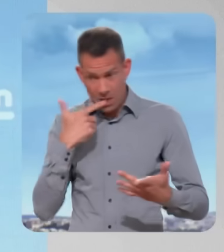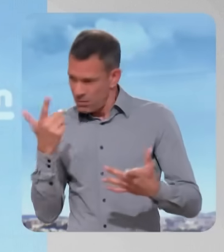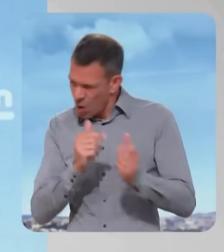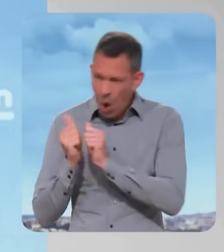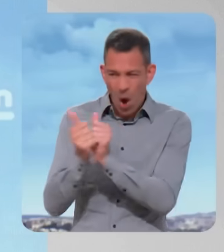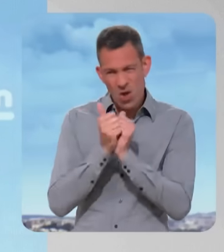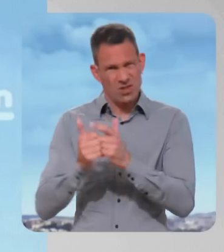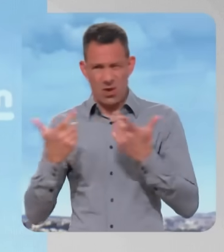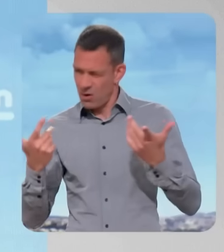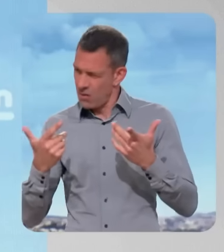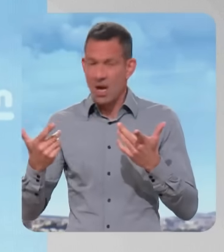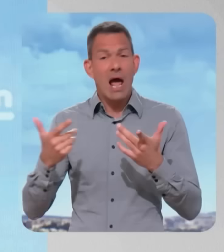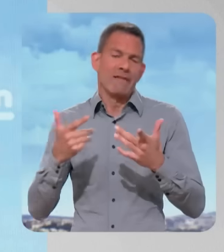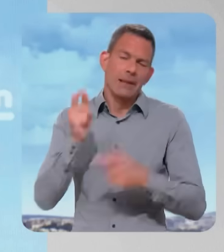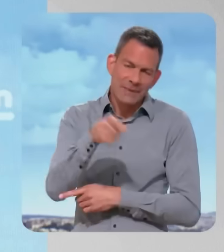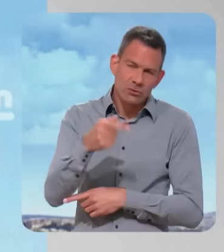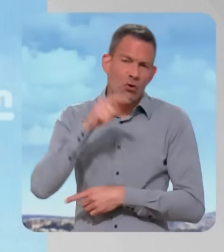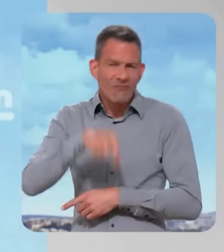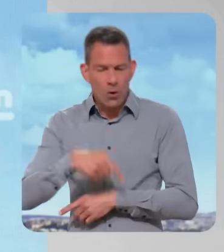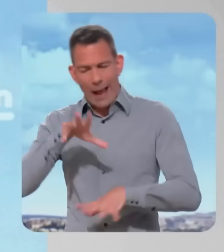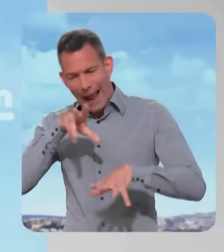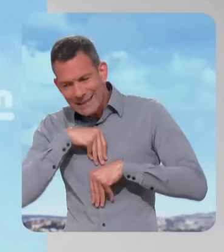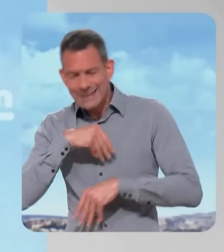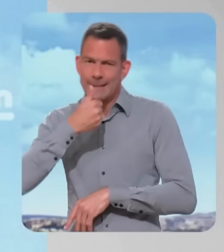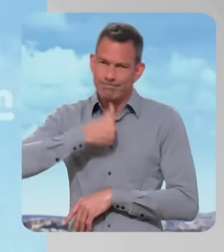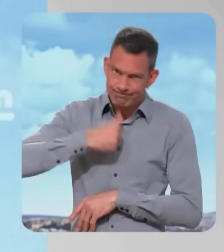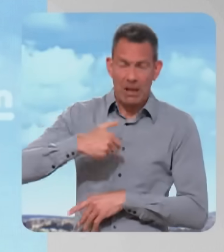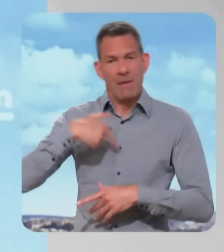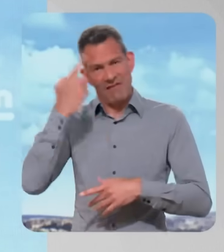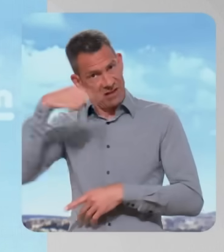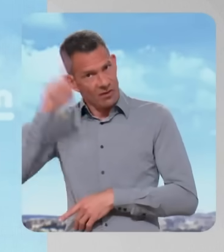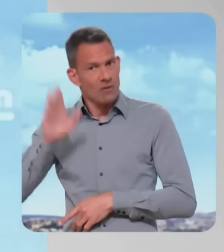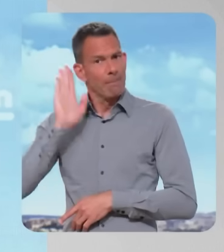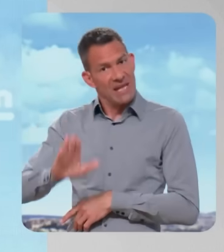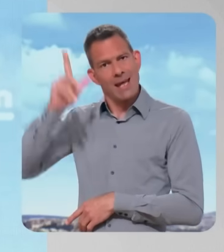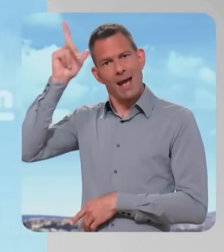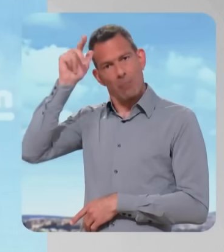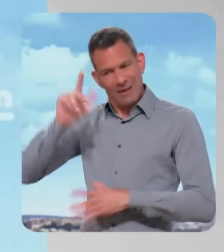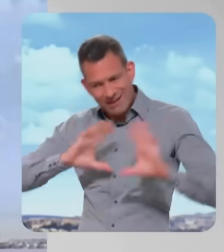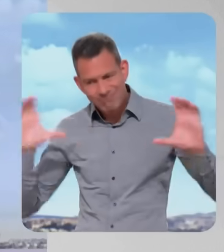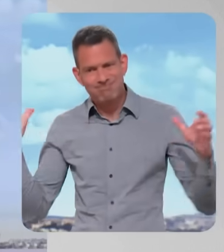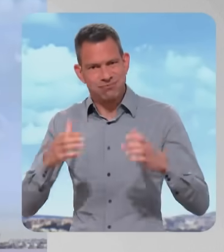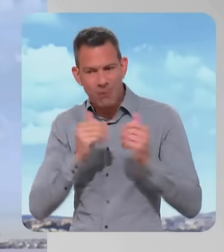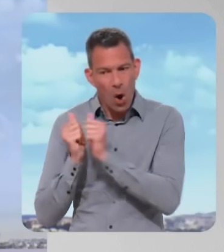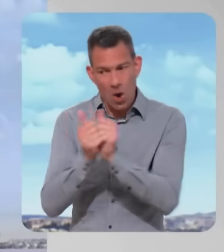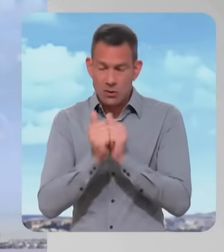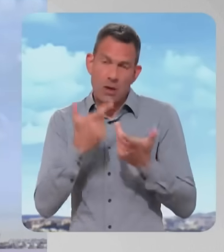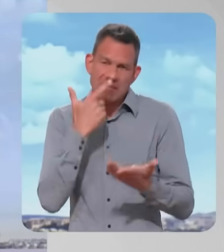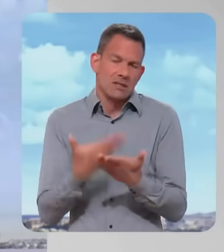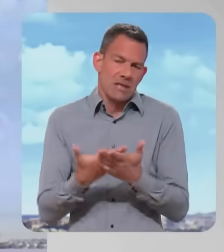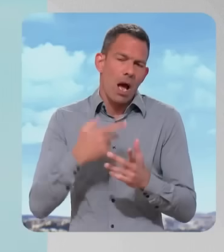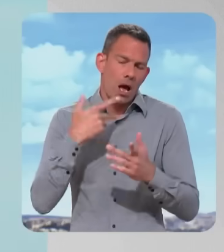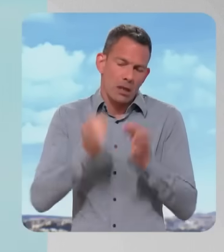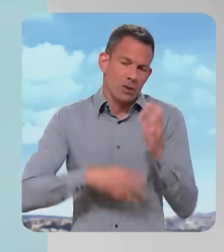chacun des concessions évidemment dans un esprit républicain de rassemblement et bien dans ces cas-là ça aura été quelque chose de bien